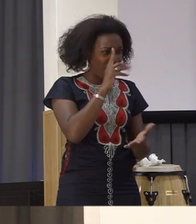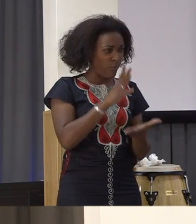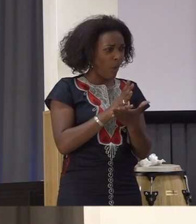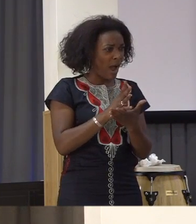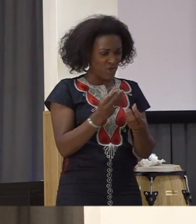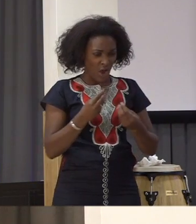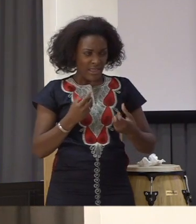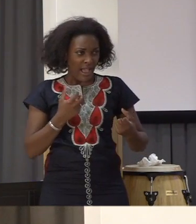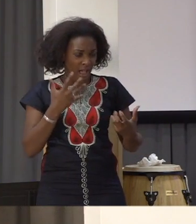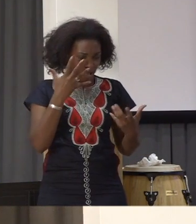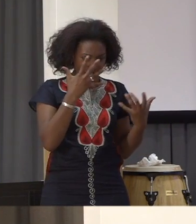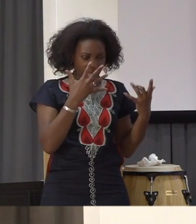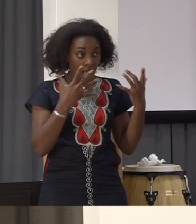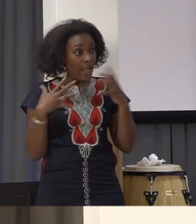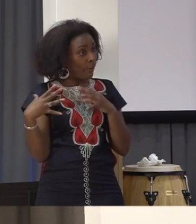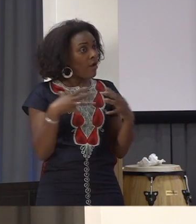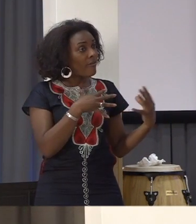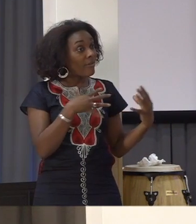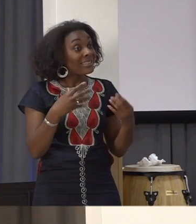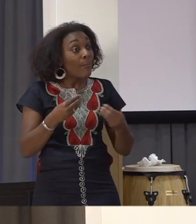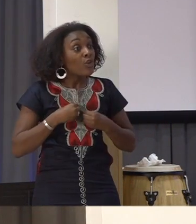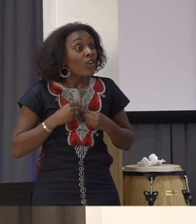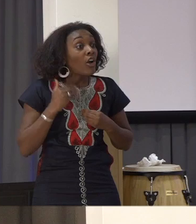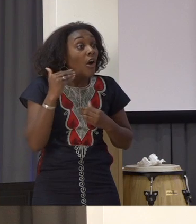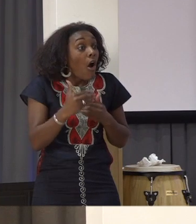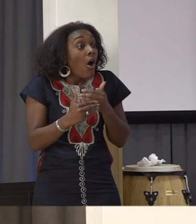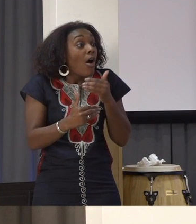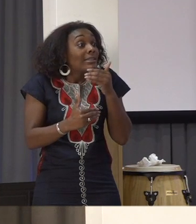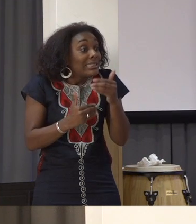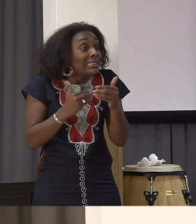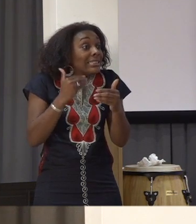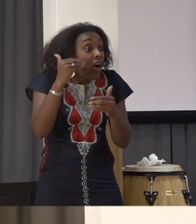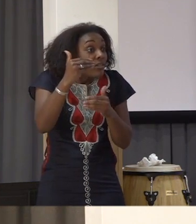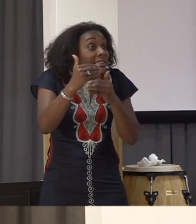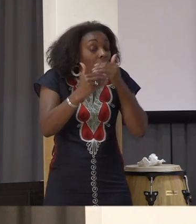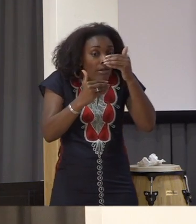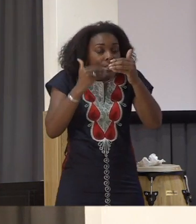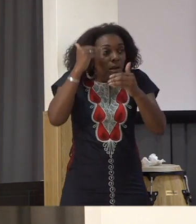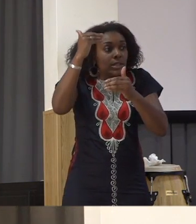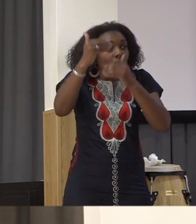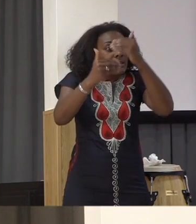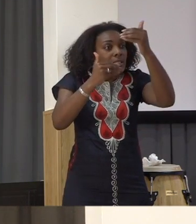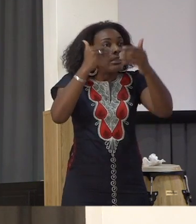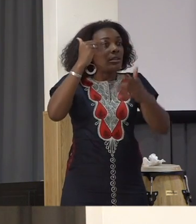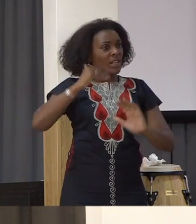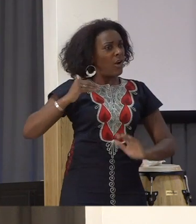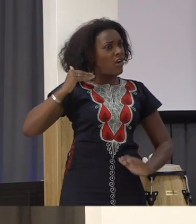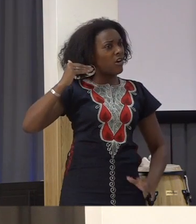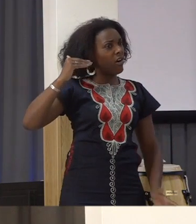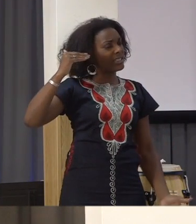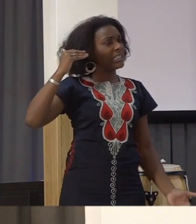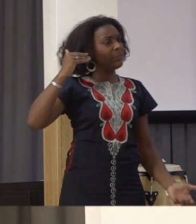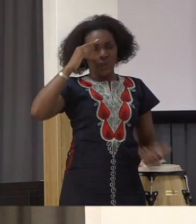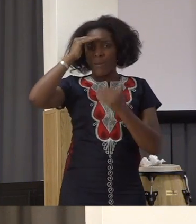ça sert à te faire grandir. Ça sert à te faire ça sert à placer